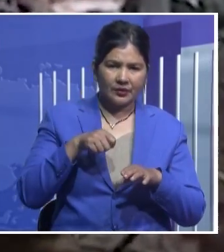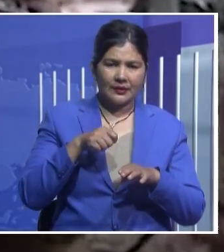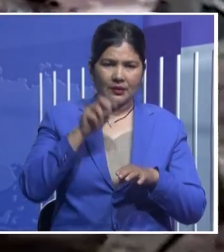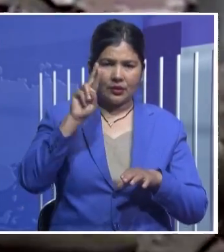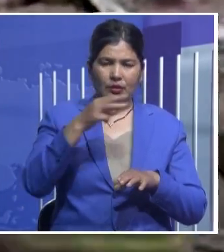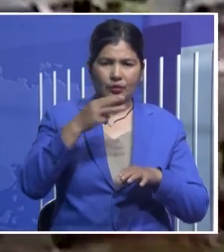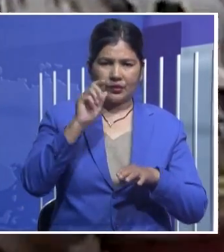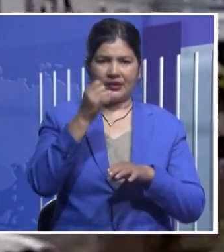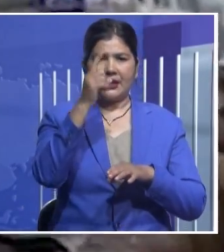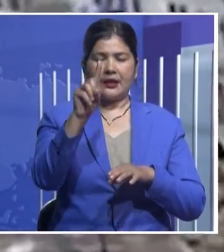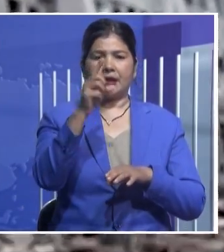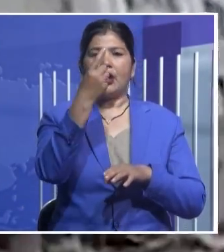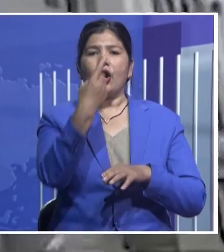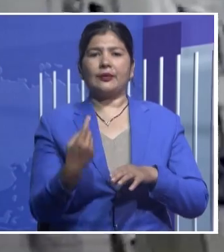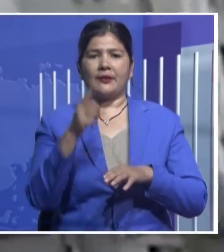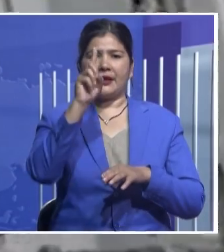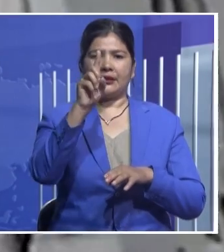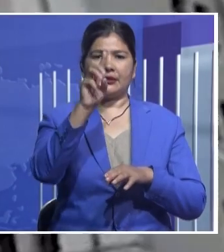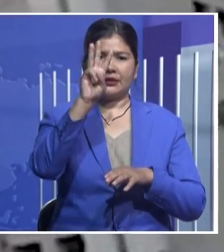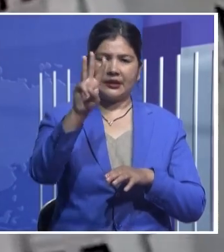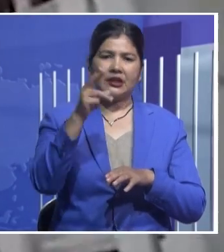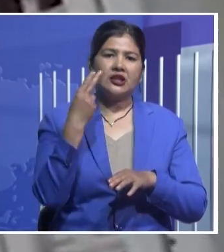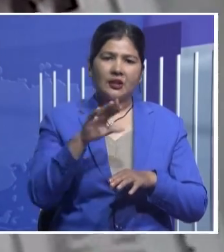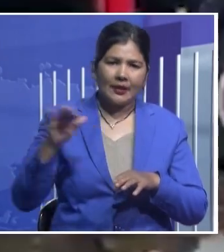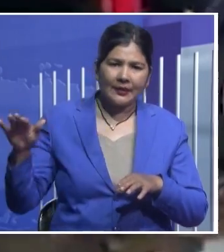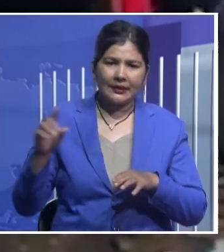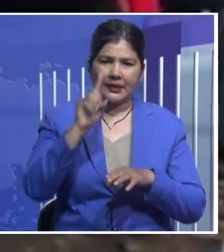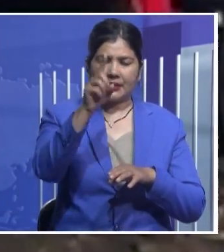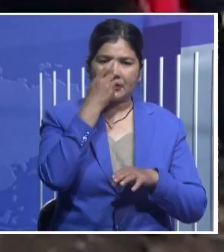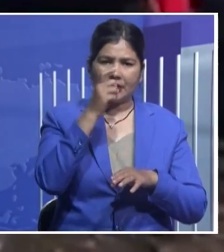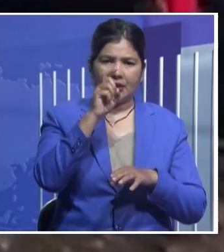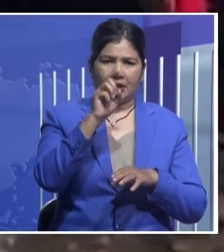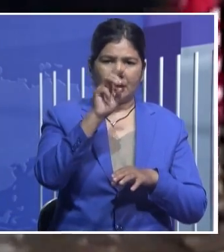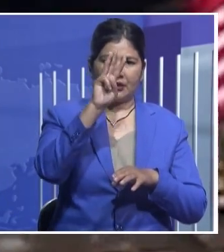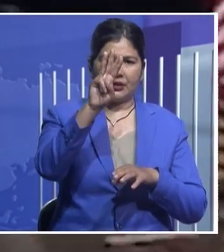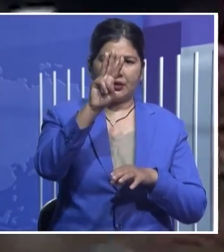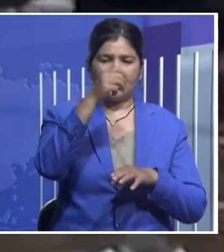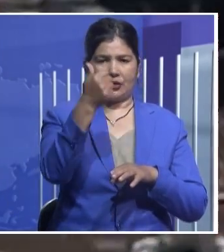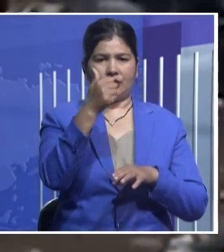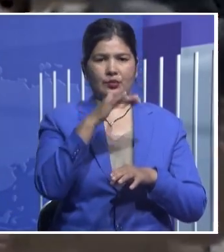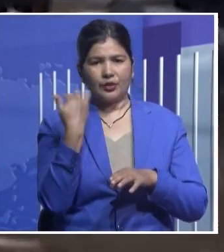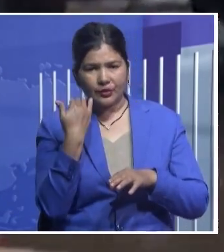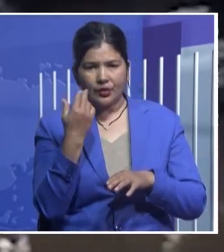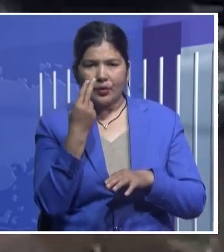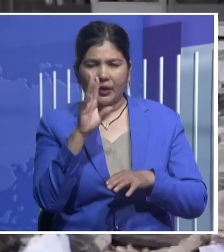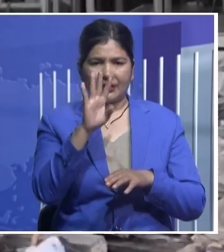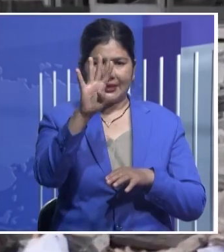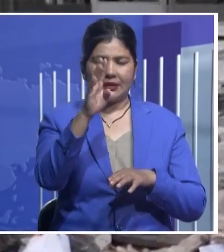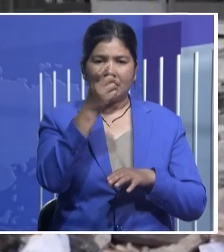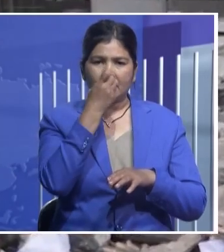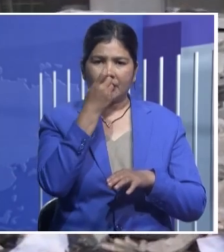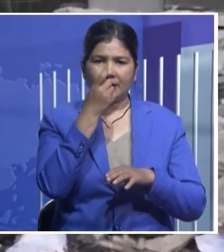परेर एक हप्तामा 13 जना बालबालिका सहित 136 सर्वसाधारणको मात्रै मृत्यु र 400 जना